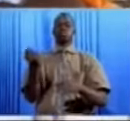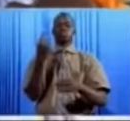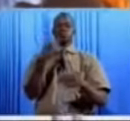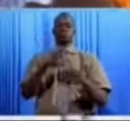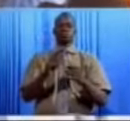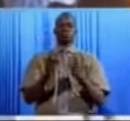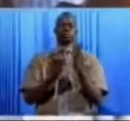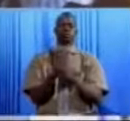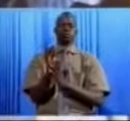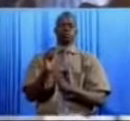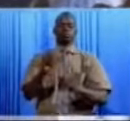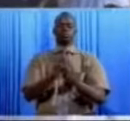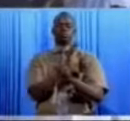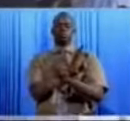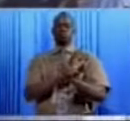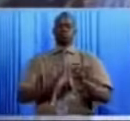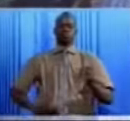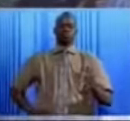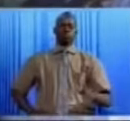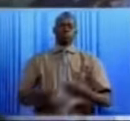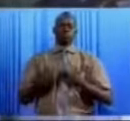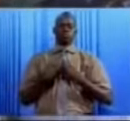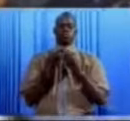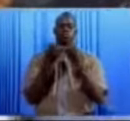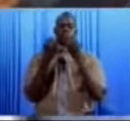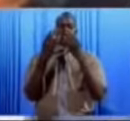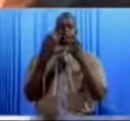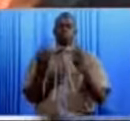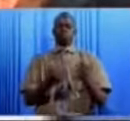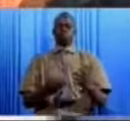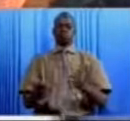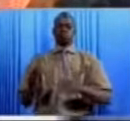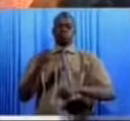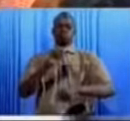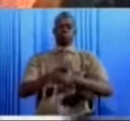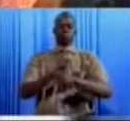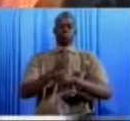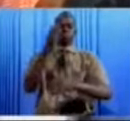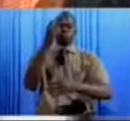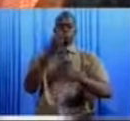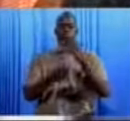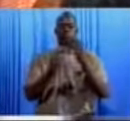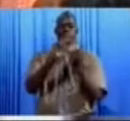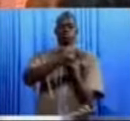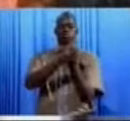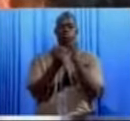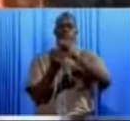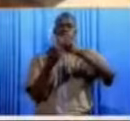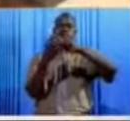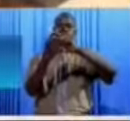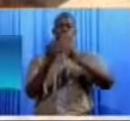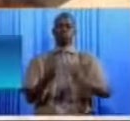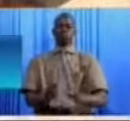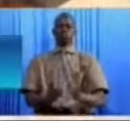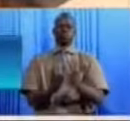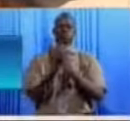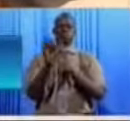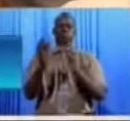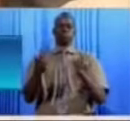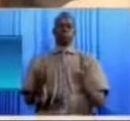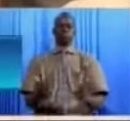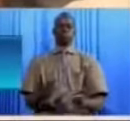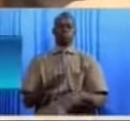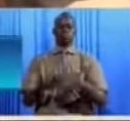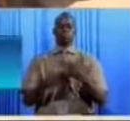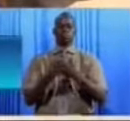chaque commune a d'énormes potentialités les exploiter et le valoriser pour un changement positif en matière de développement local c'est